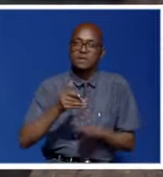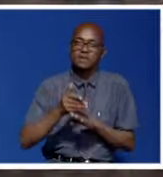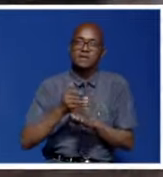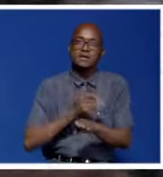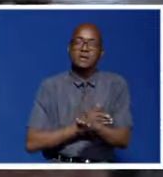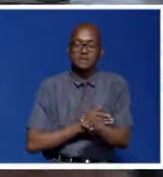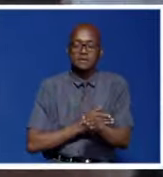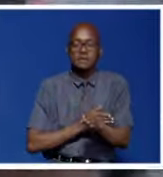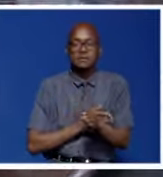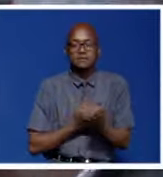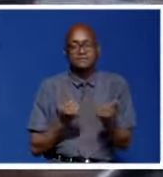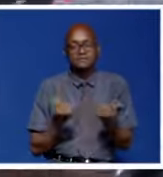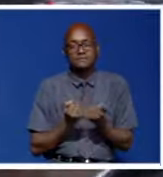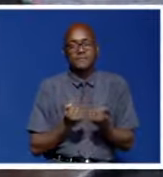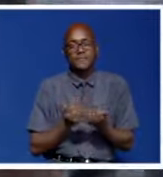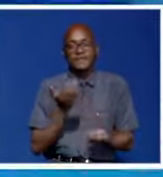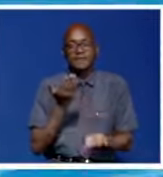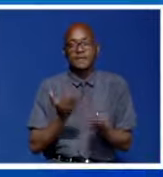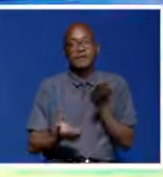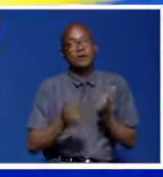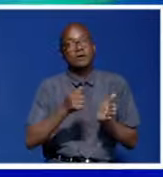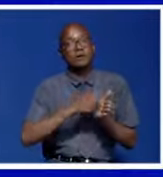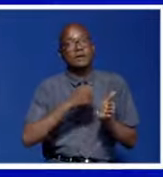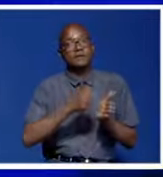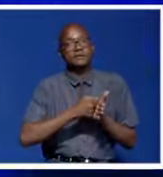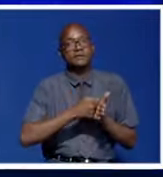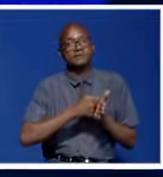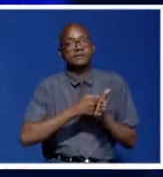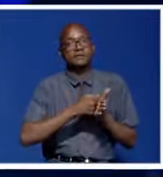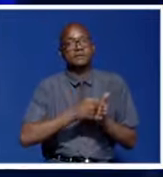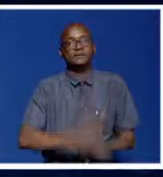ya kuijenga kwa kiwango cha lami.